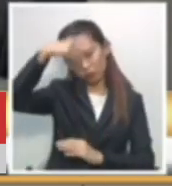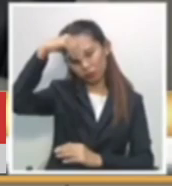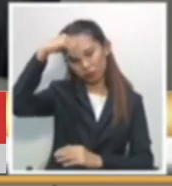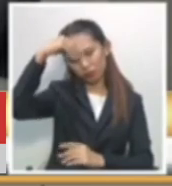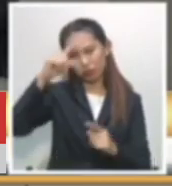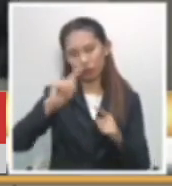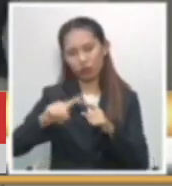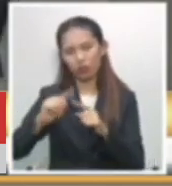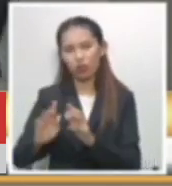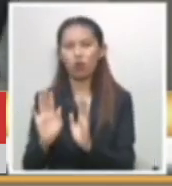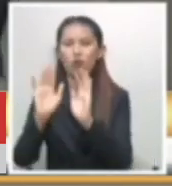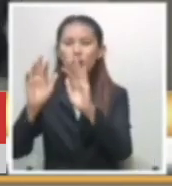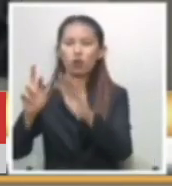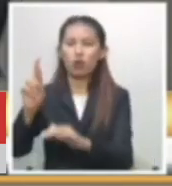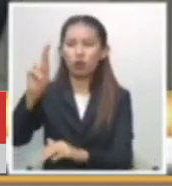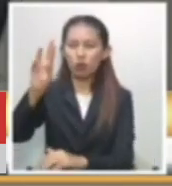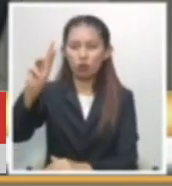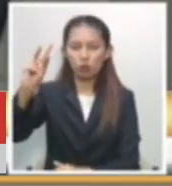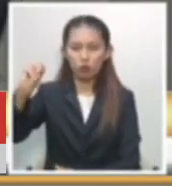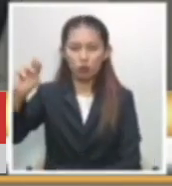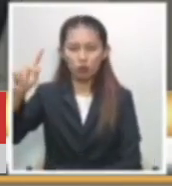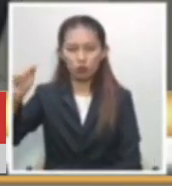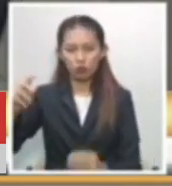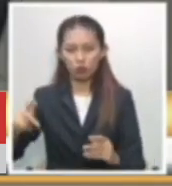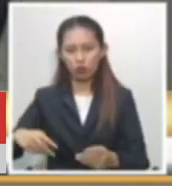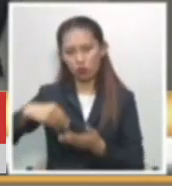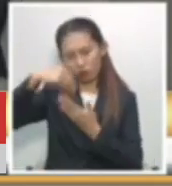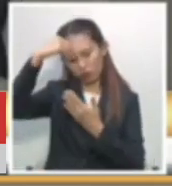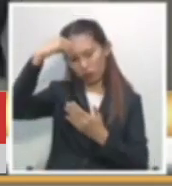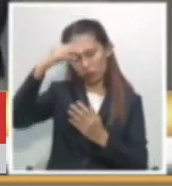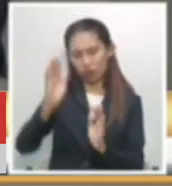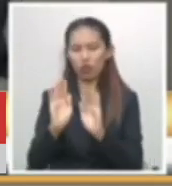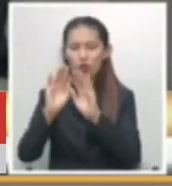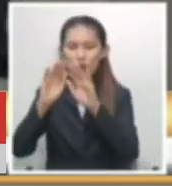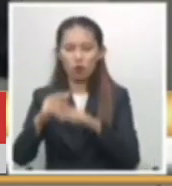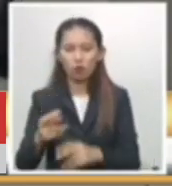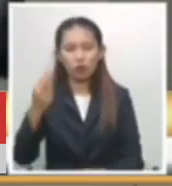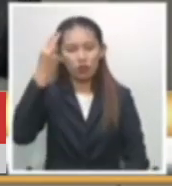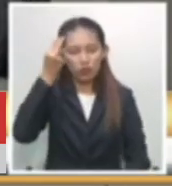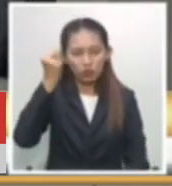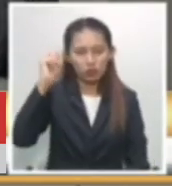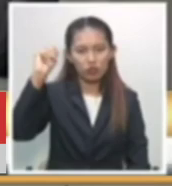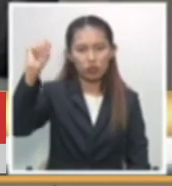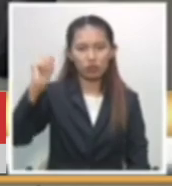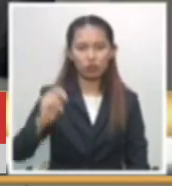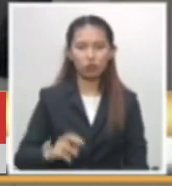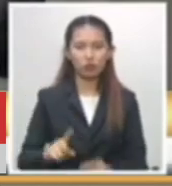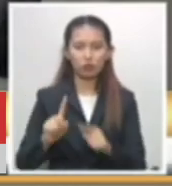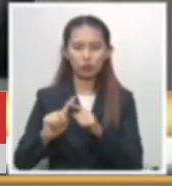ฝากรัฐมนตรีศึกษาฝากนายกรัฐมนตรีฝากรองนายกที่รับผิดชอบเรื่